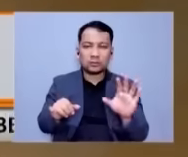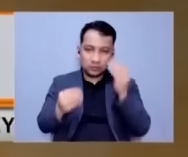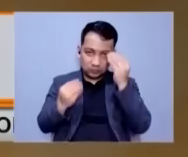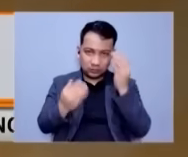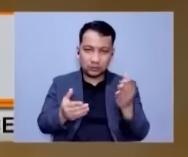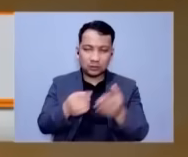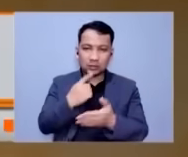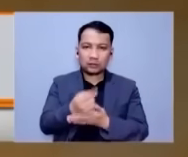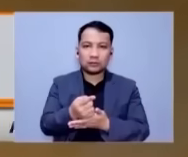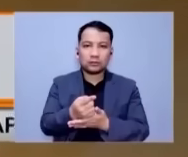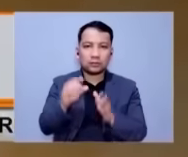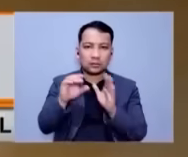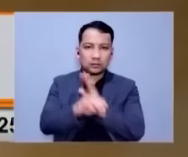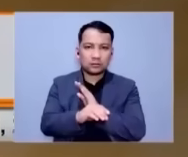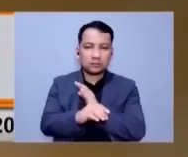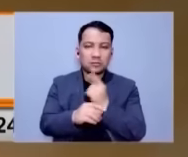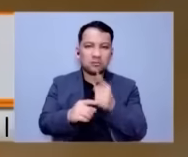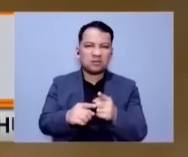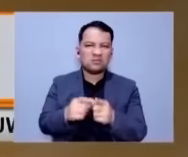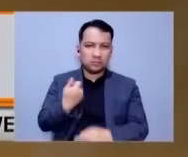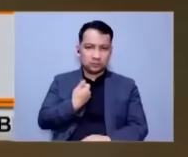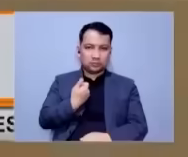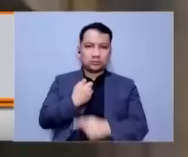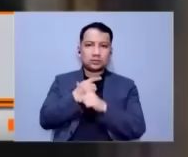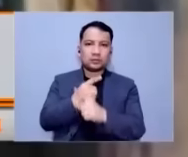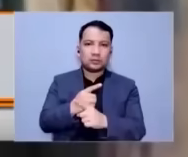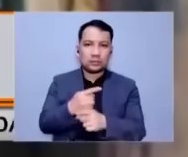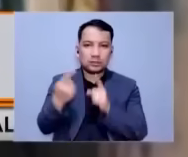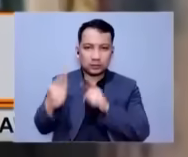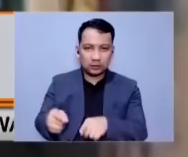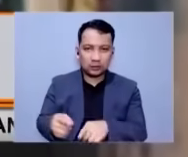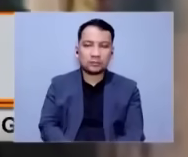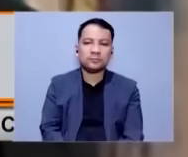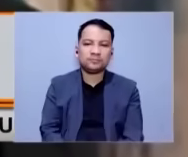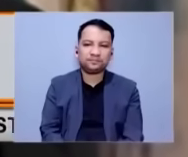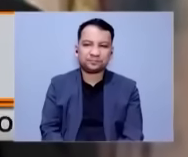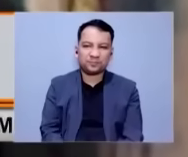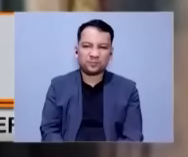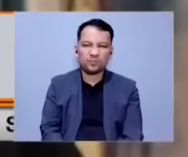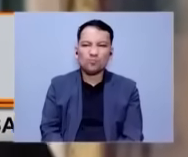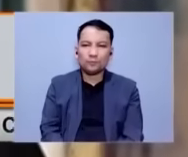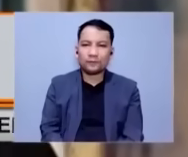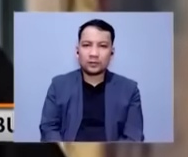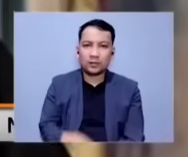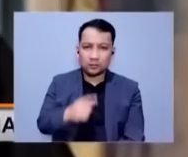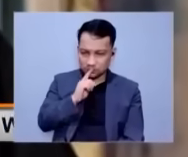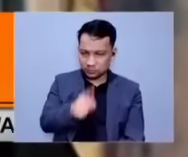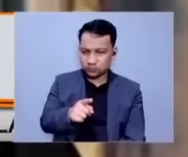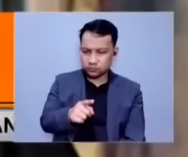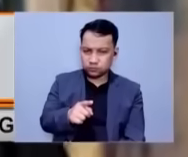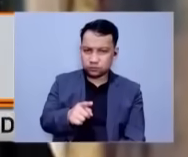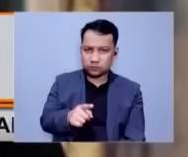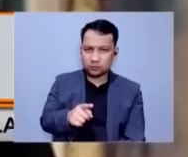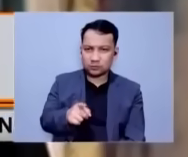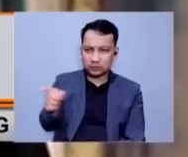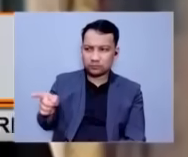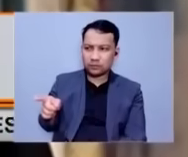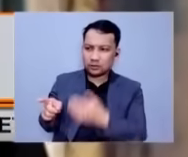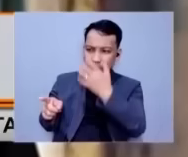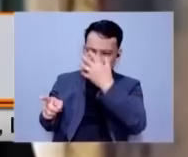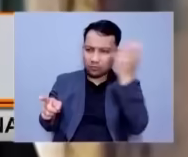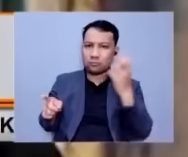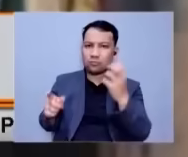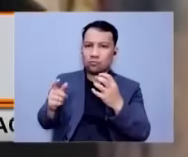ang krimen, pero self-defense lang daw ang nangyari. Sa totoo lang, naguhurumentado yan. Nagwawala